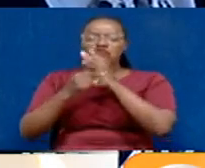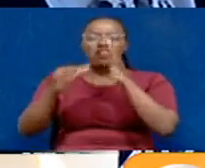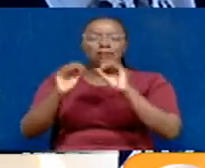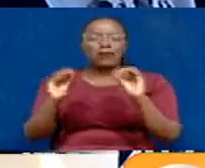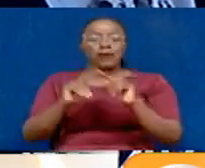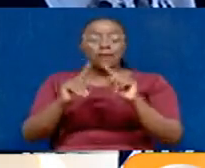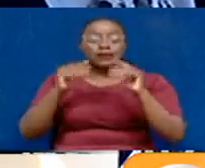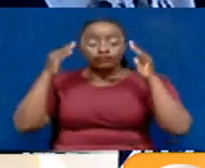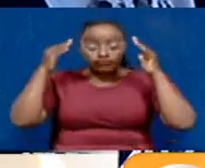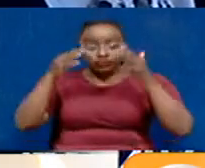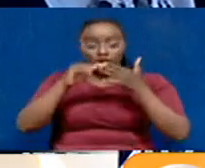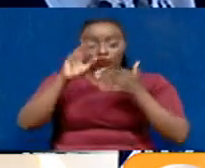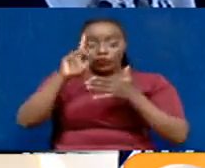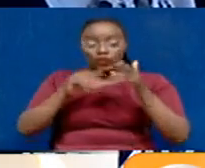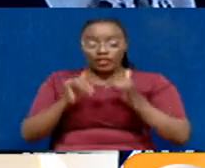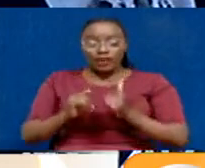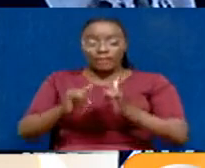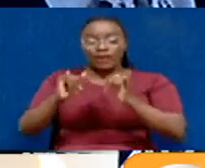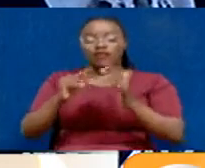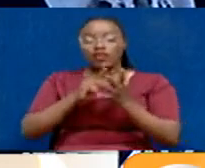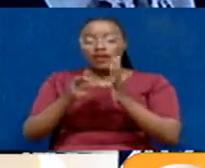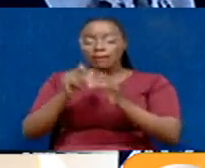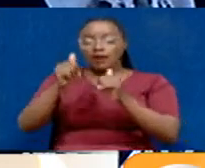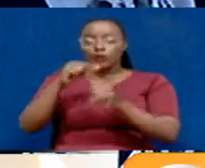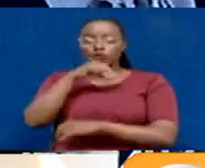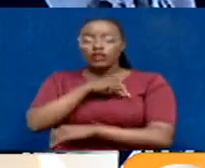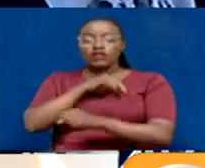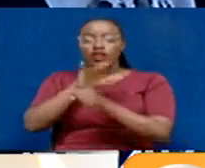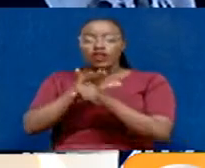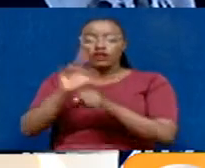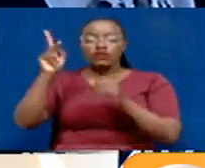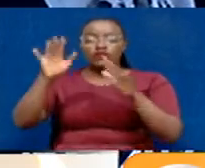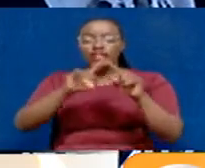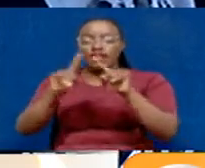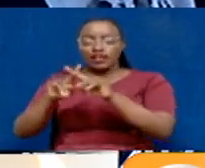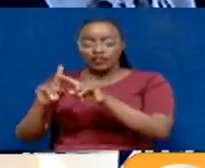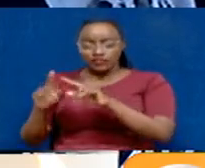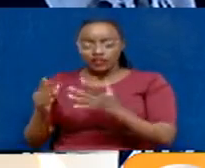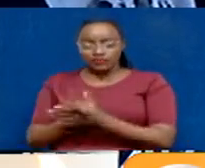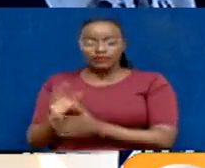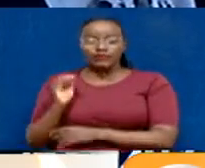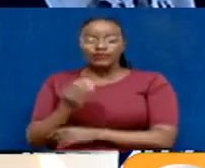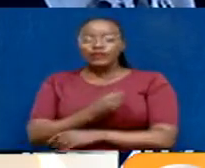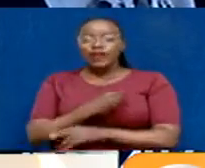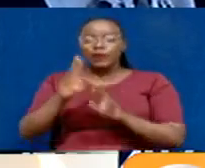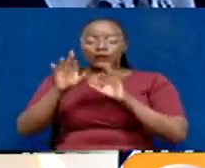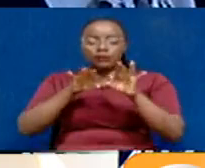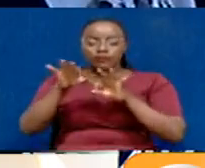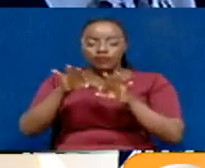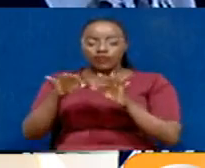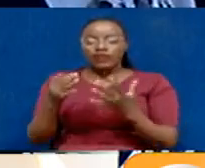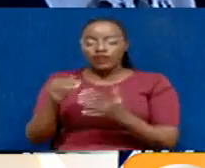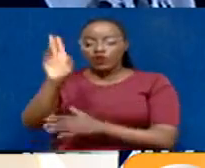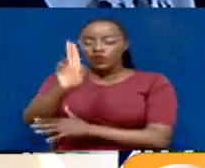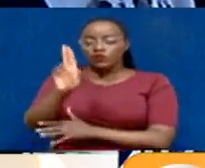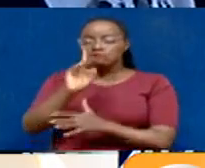bali alijihusisha zaidi na utekelezaji wa miradi yenye faida kubwa kwa Wakenya. Na kama anavyotuarifu Francis Gash shuri ni kwamba Rais